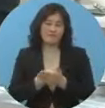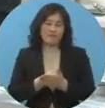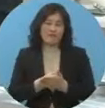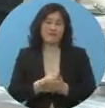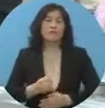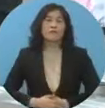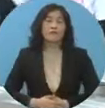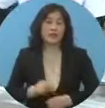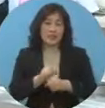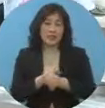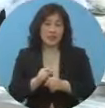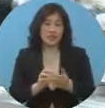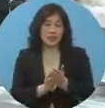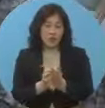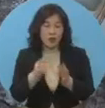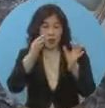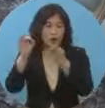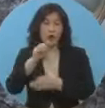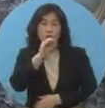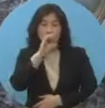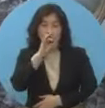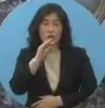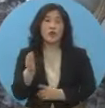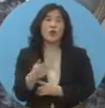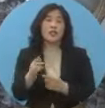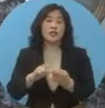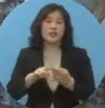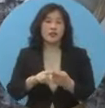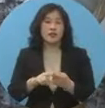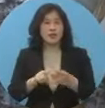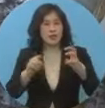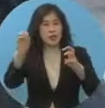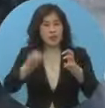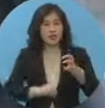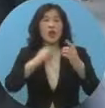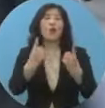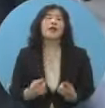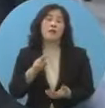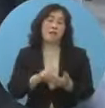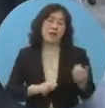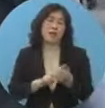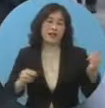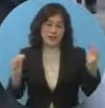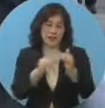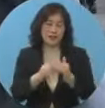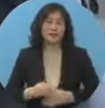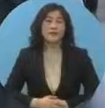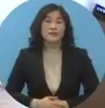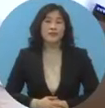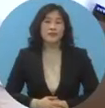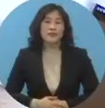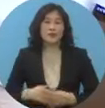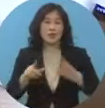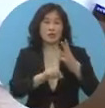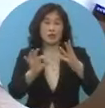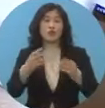전복 광어 우럭 등의 수산물을 많게는 30% 할인판매 했읍니다 오는 10일 두 번째 소비촉진 운동을